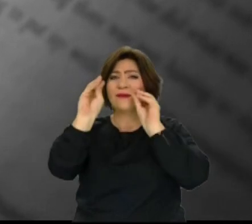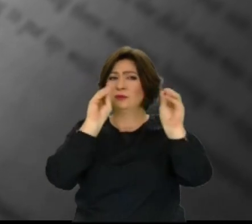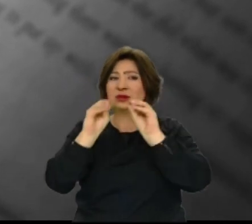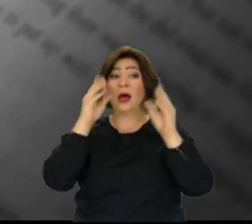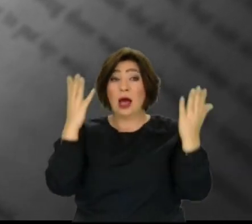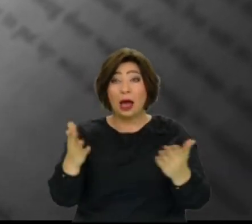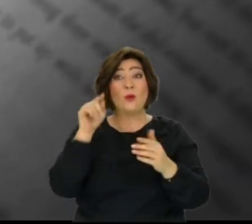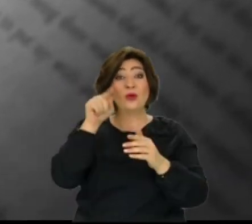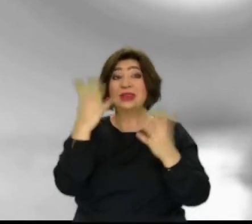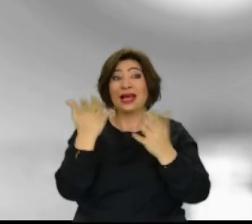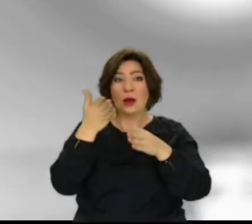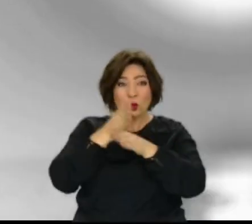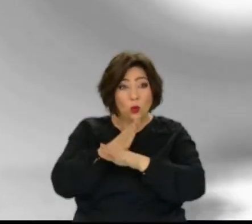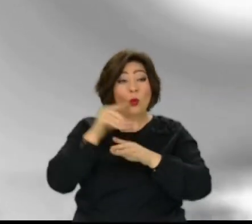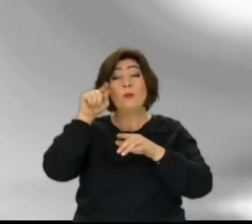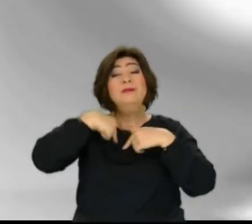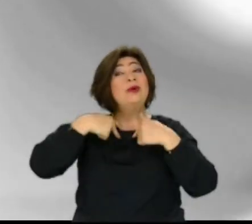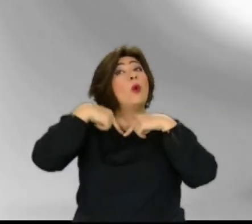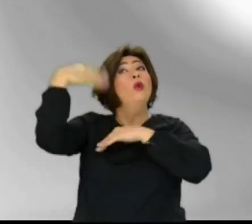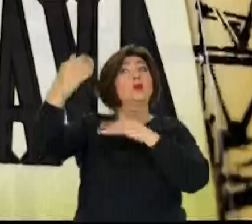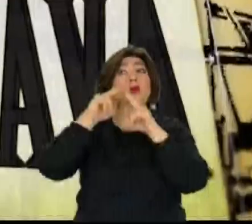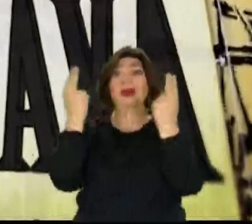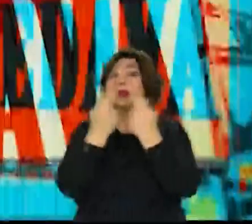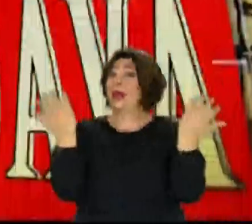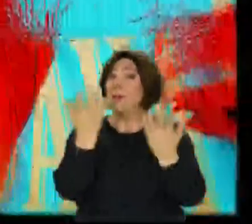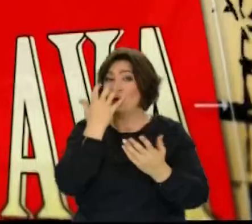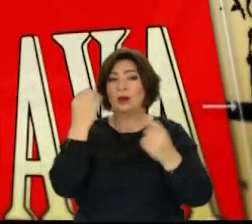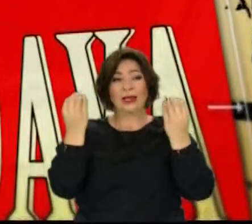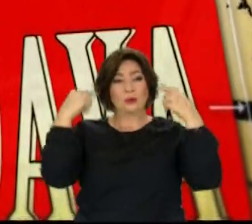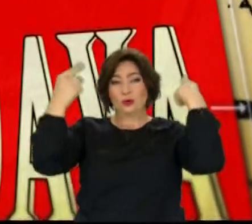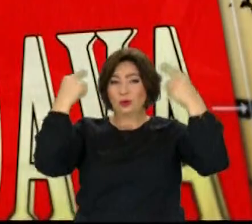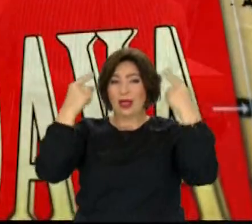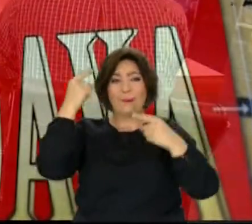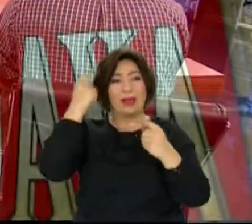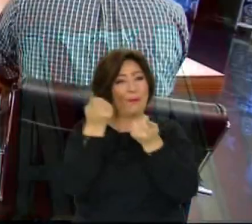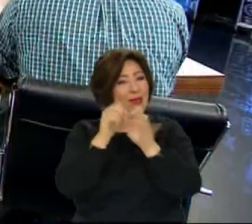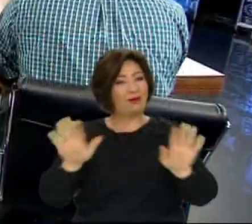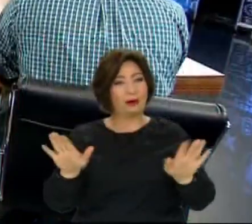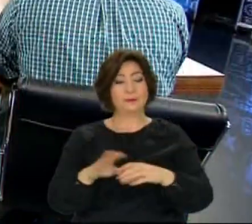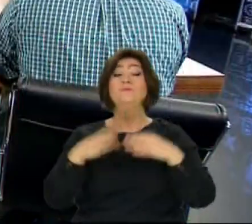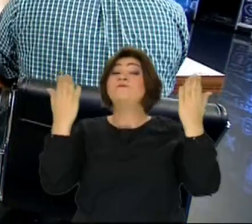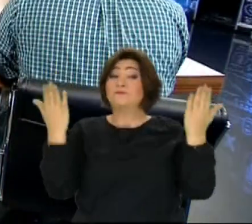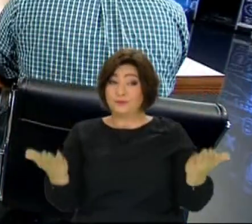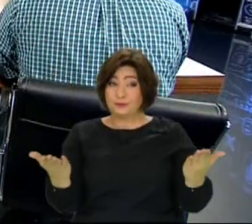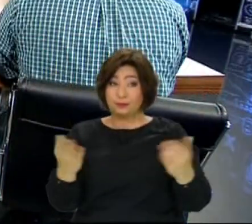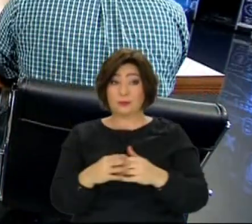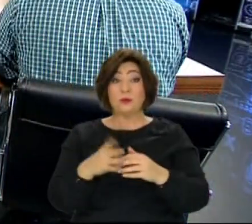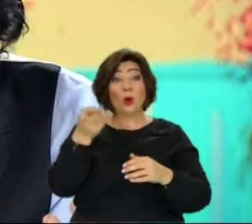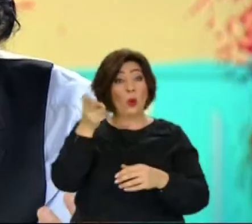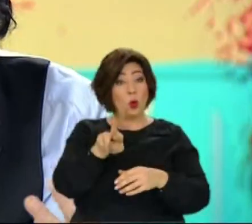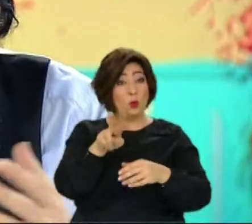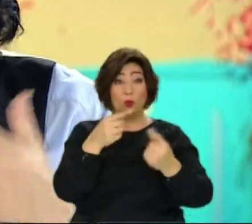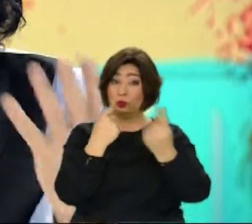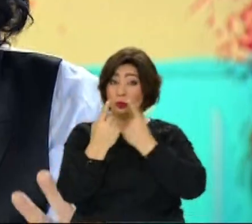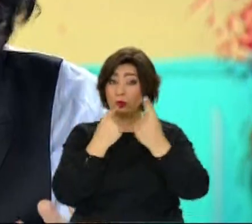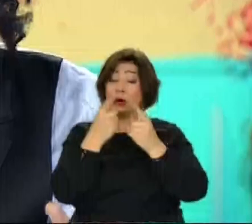olarak bildiklerimizin ne kadarı yanlış? Bizi öteki dünyada neler bekliyor? İyi düşünmeler. Beyin bedava. Evet. Ölümü